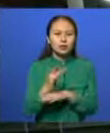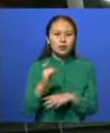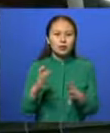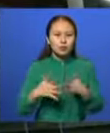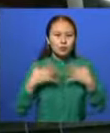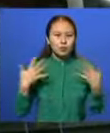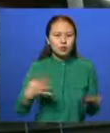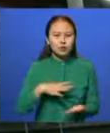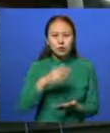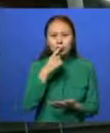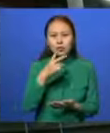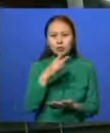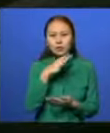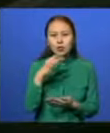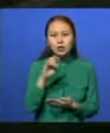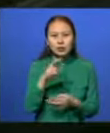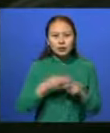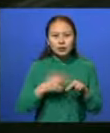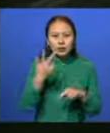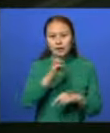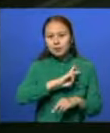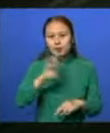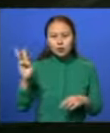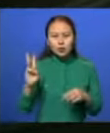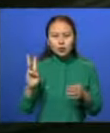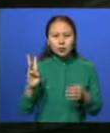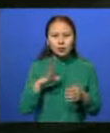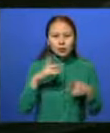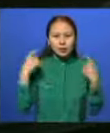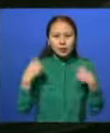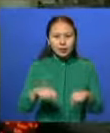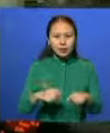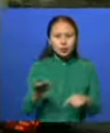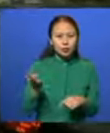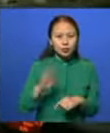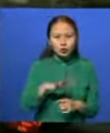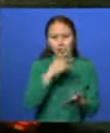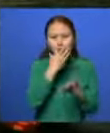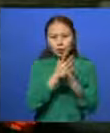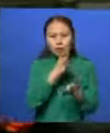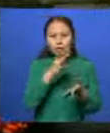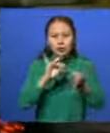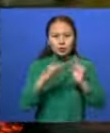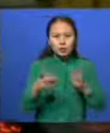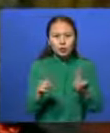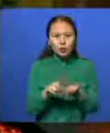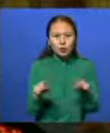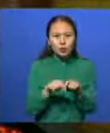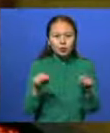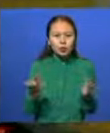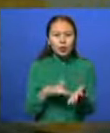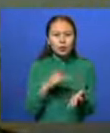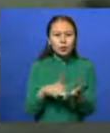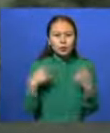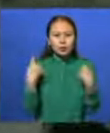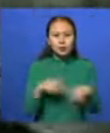артқан. Бірнеше тілде шыққан журнал 3 миллион данамен таратылды. Бұдан басқа басылымның электронды нұсқасы да іске қосылды. Журналды сатудан